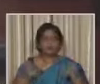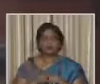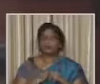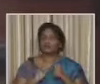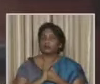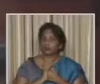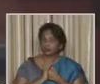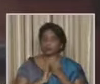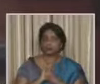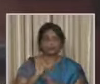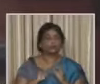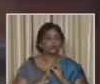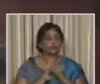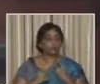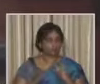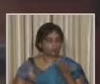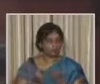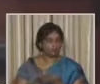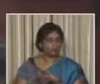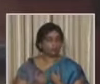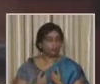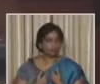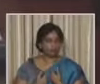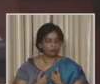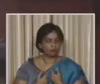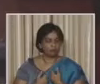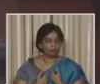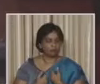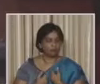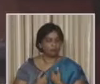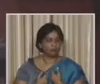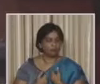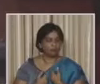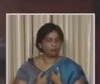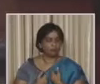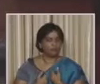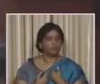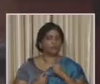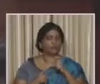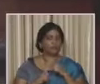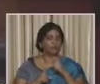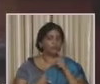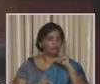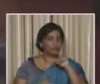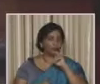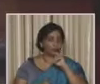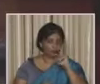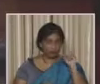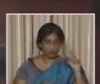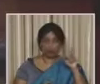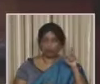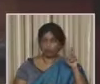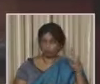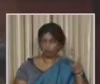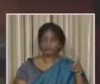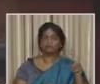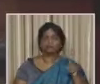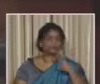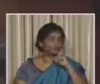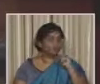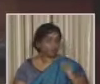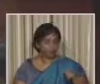நாமல்ல, குற்றப்புலனாய்வு திணைக்களத்திற்கும் தெரிய அவர் எங்களுடைய தேசிய பட்டியலை பிரதிநிதித்துவம் செய்தார். அடுத்ததாக என்னிடம்